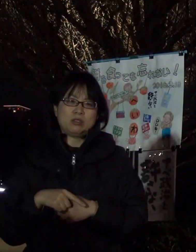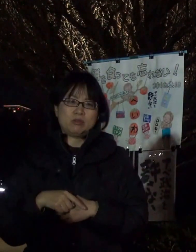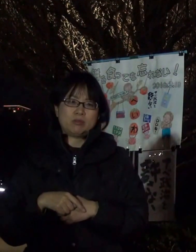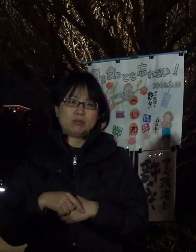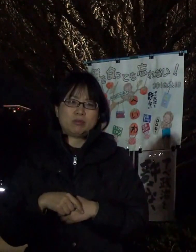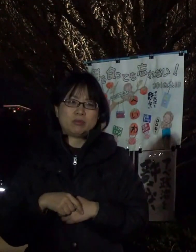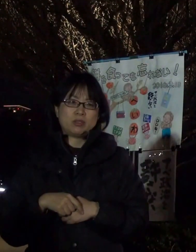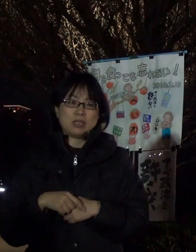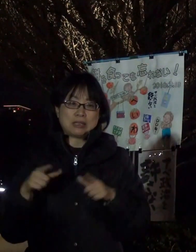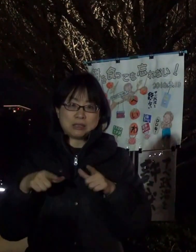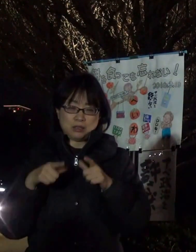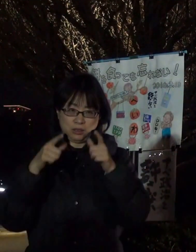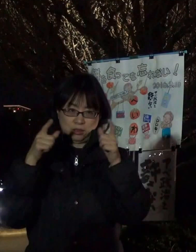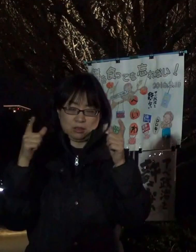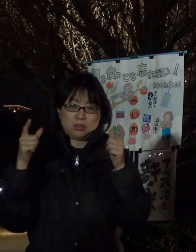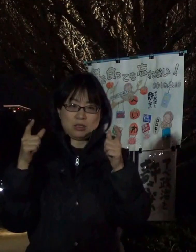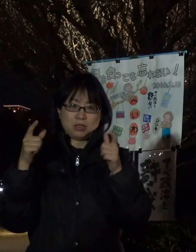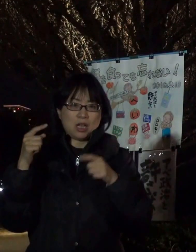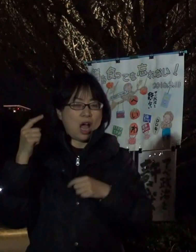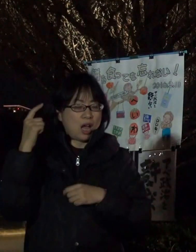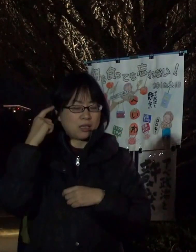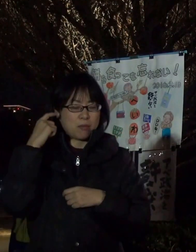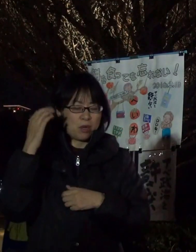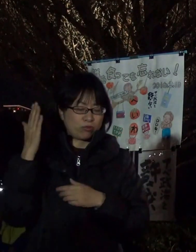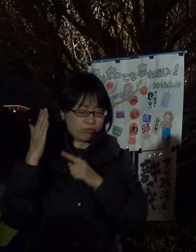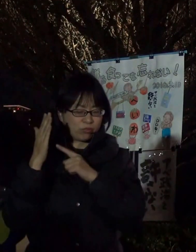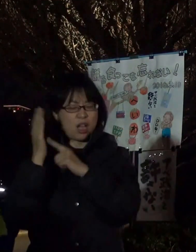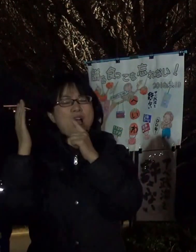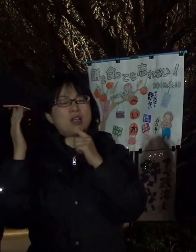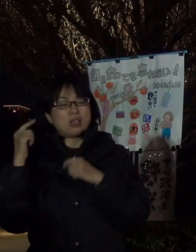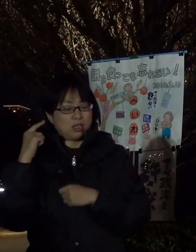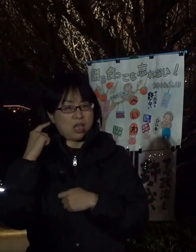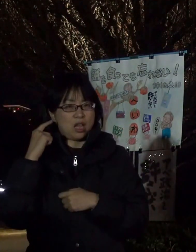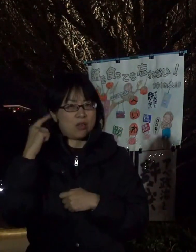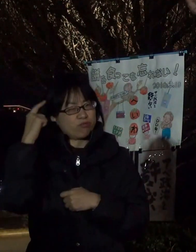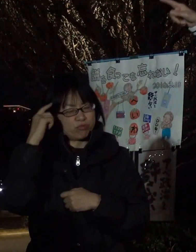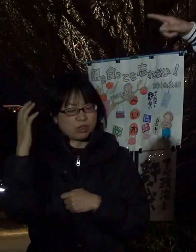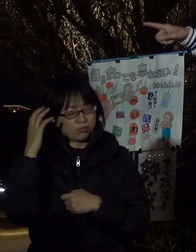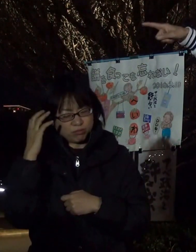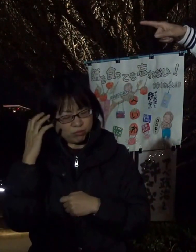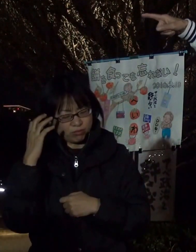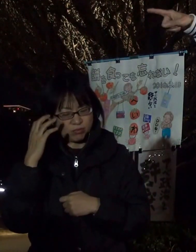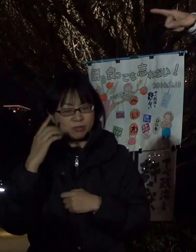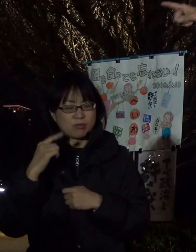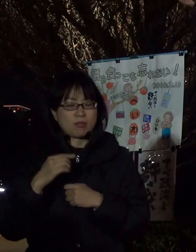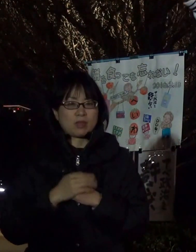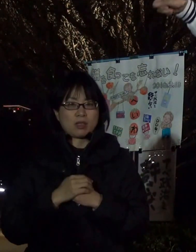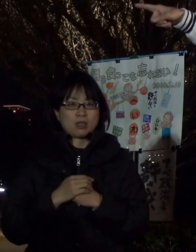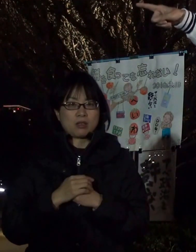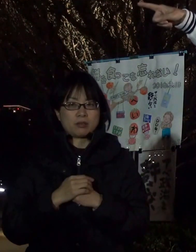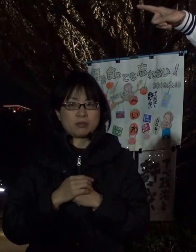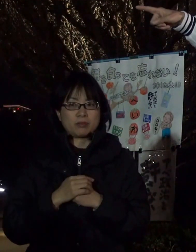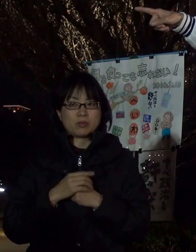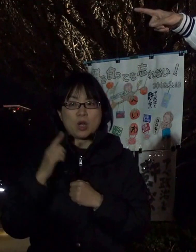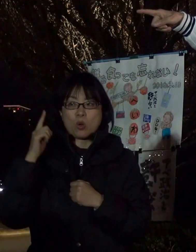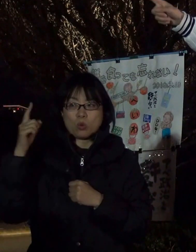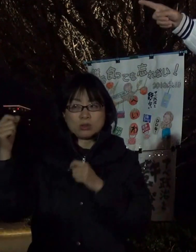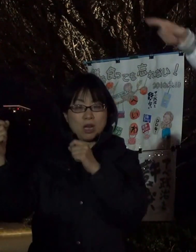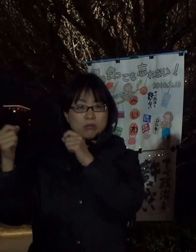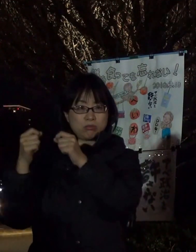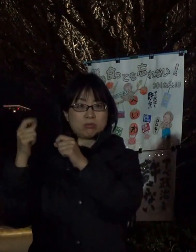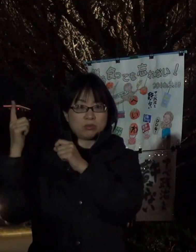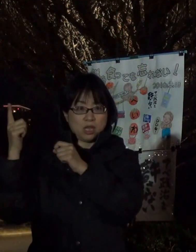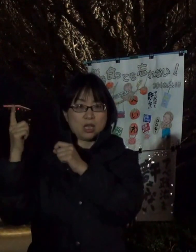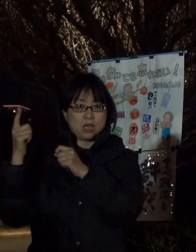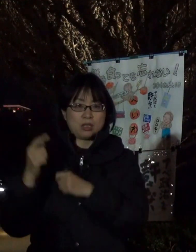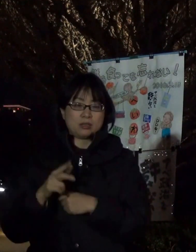で、木に頭を打ちつけて脳震盪を起こして、で、ちょうどね、この前あたりに